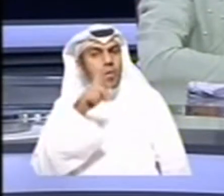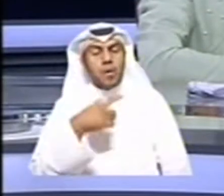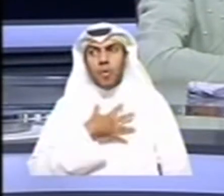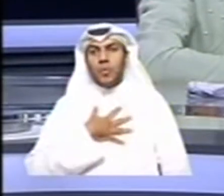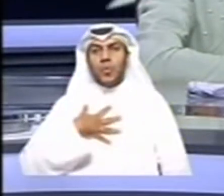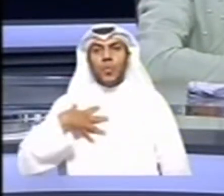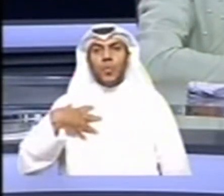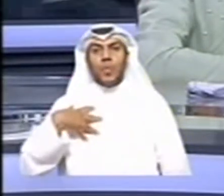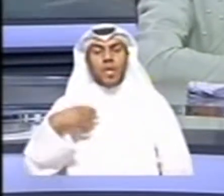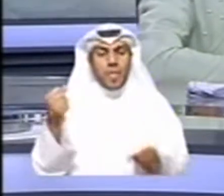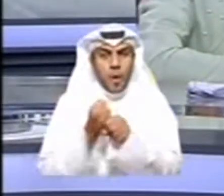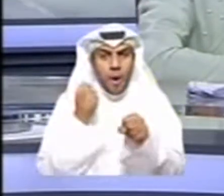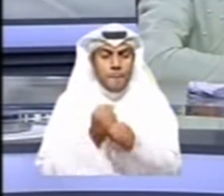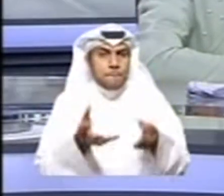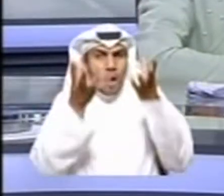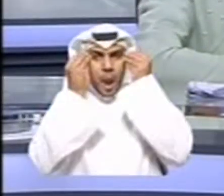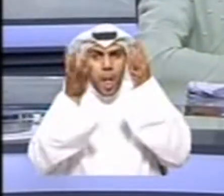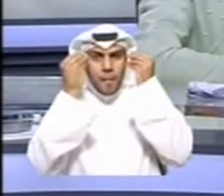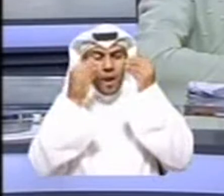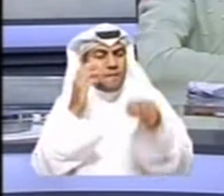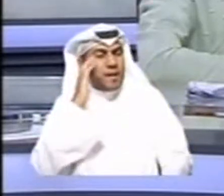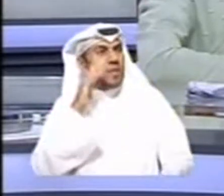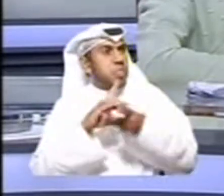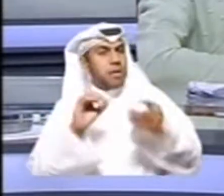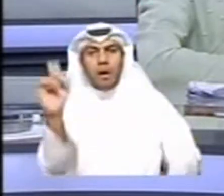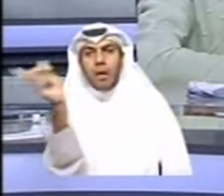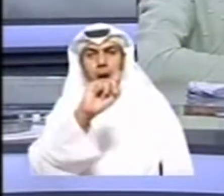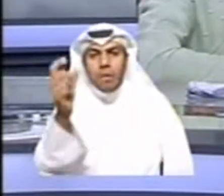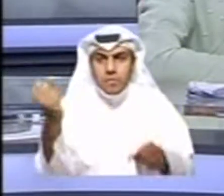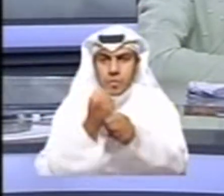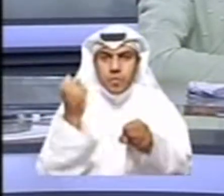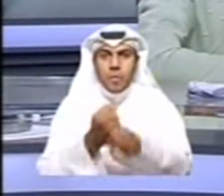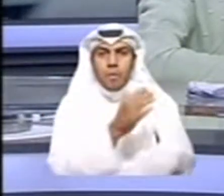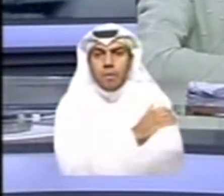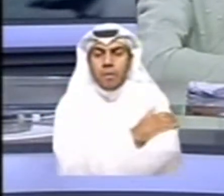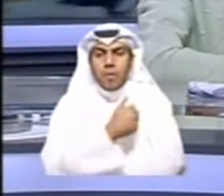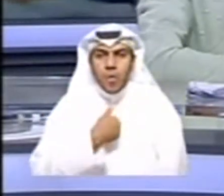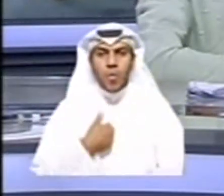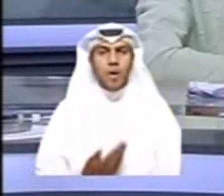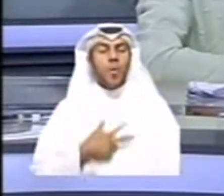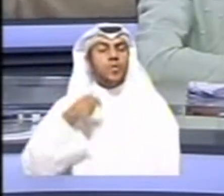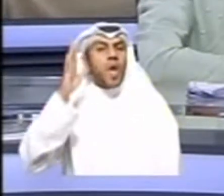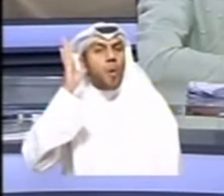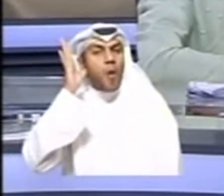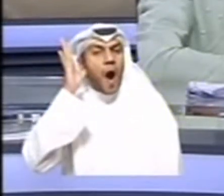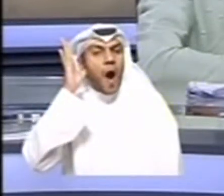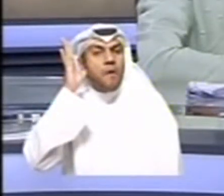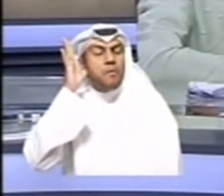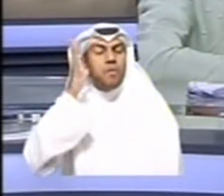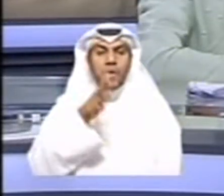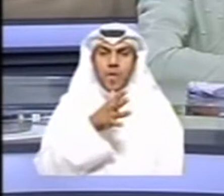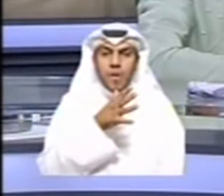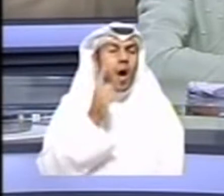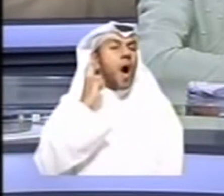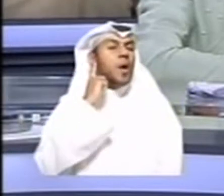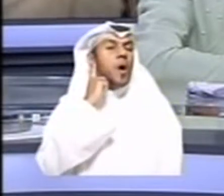تدريبية مقرونة بالتوظيف، مسارات وظيفية جديدة مثل برنامج وزارة الصحة، برنامج المؤذن في وزارة الأوقاف. هذه برامج شجعتهم